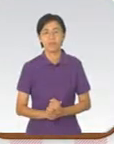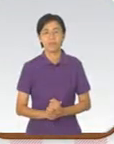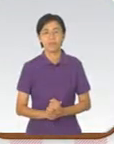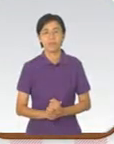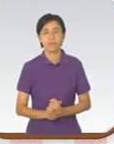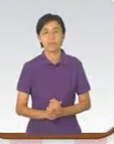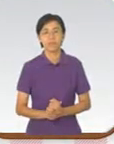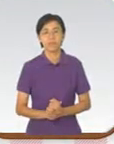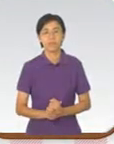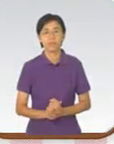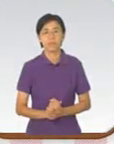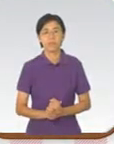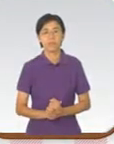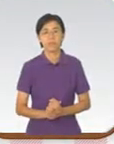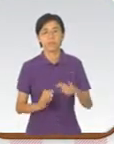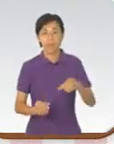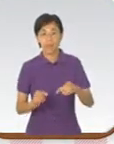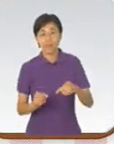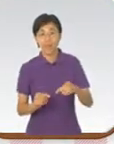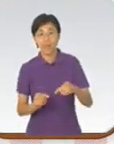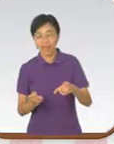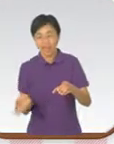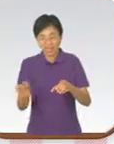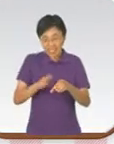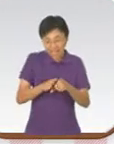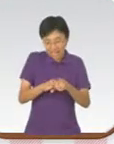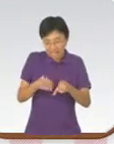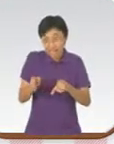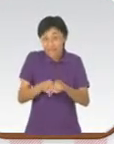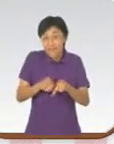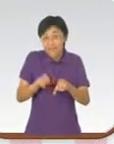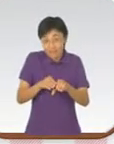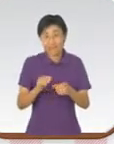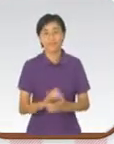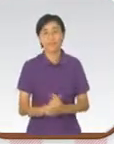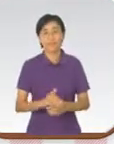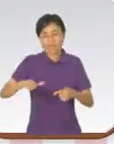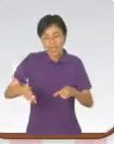อันนี้พวกเค้กญี่ปุ่นจะชอบทำสไตล์แบบนี้เยอะ ครับ